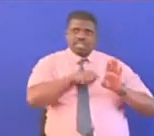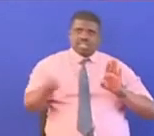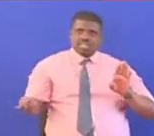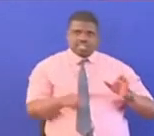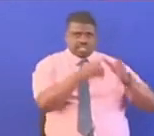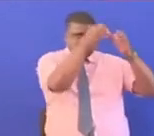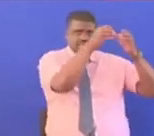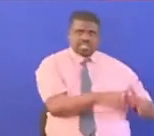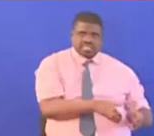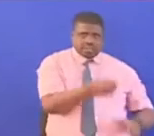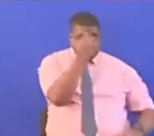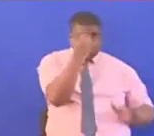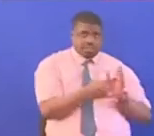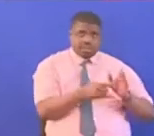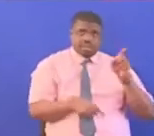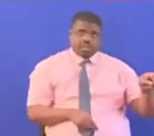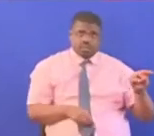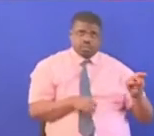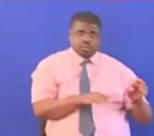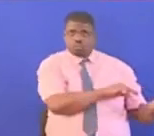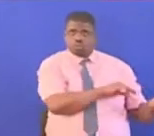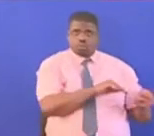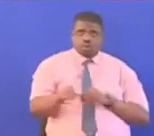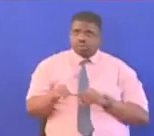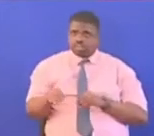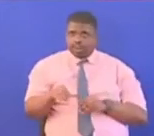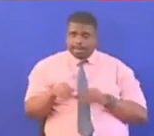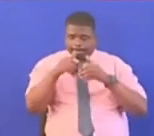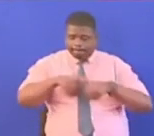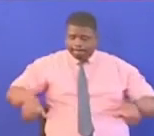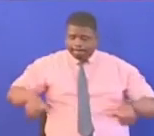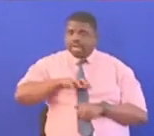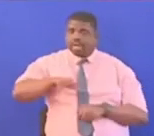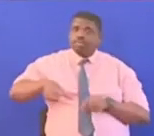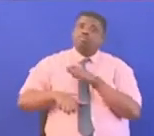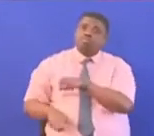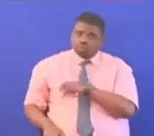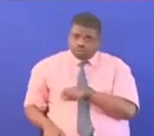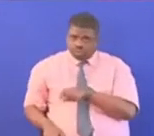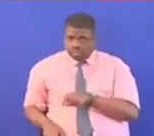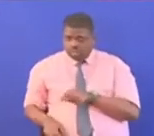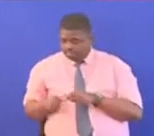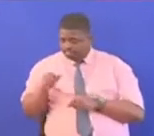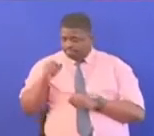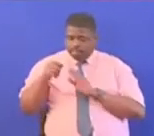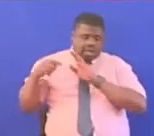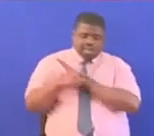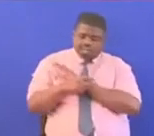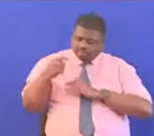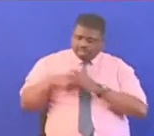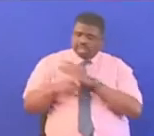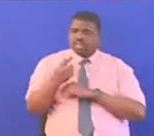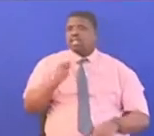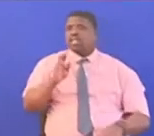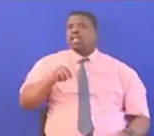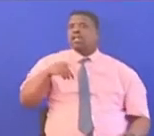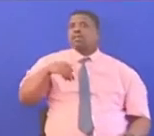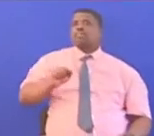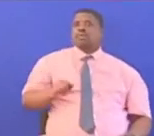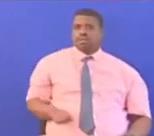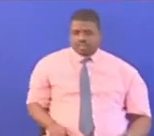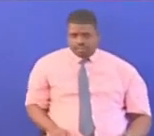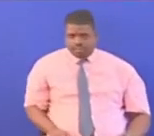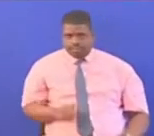jiwe. Na kwa maana hiyo unahamisha mpaka wa mkoa. Badala ya kwenda magharibi ambayo inaingia ndani ya Tanapa, ndani eneo